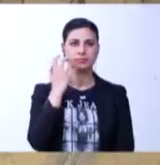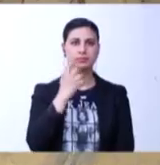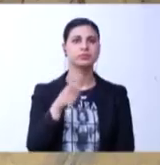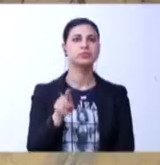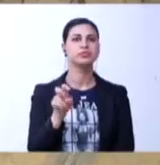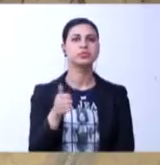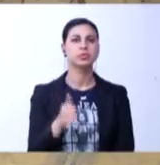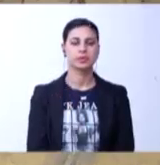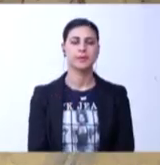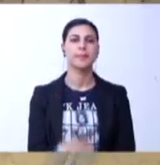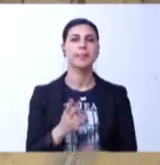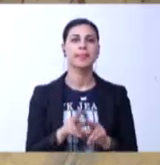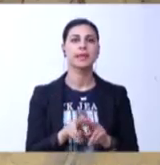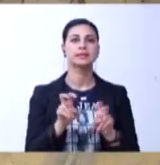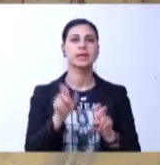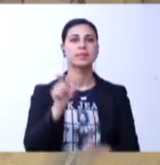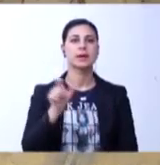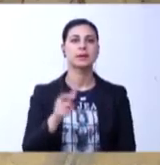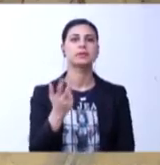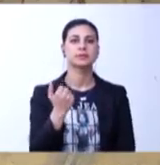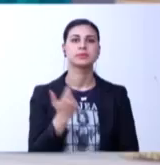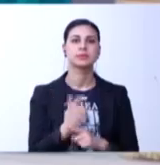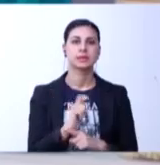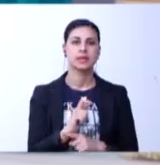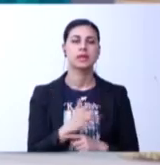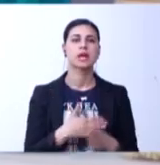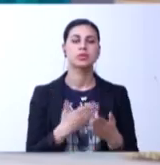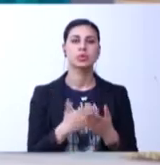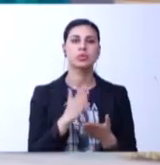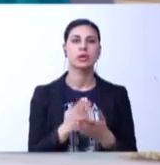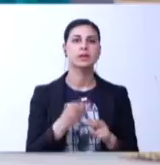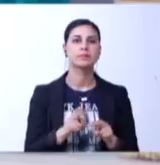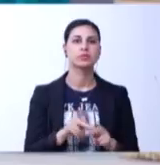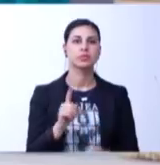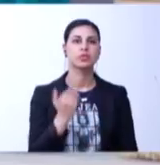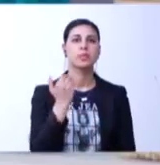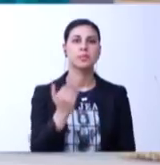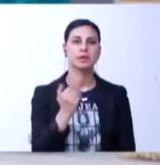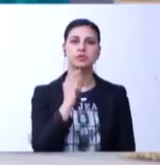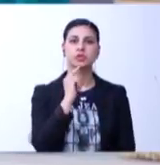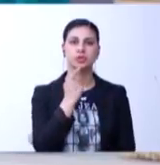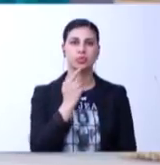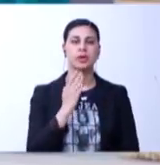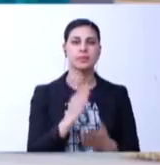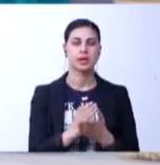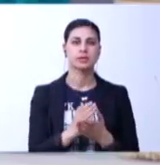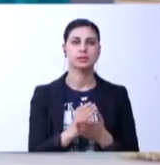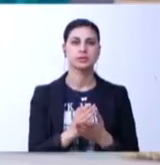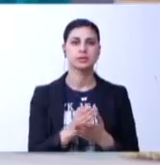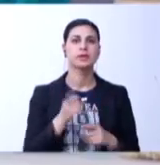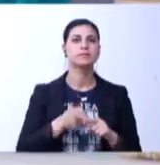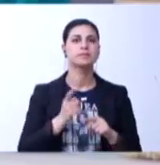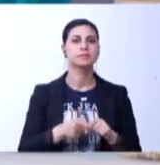ატმოსფეროში. ეს თემა ზრდასრული ადამიანებისთვის რასაკვირველია ძალიან აქტუალურია, იმიტომ რომ მათთვის რაღაც სირთულეებს წარმოადგენდა